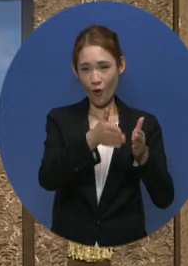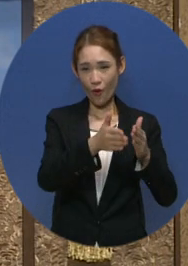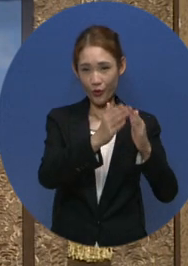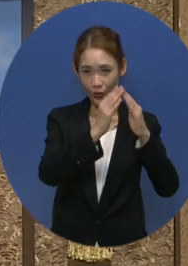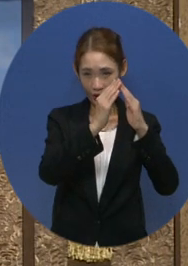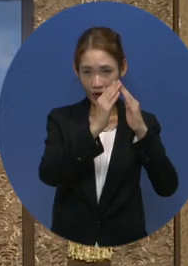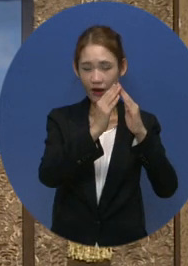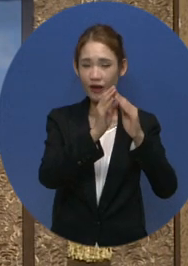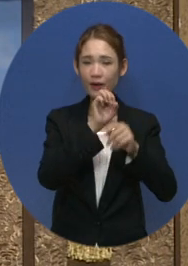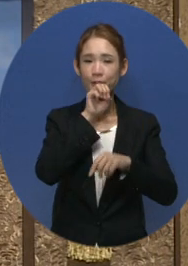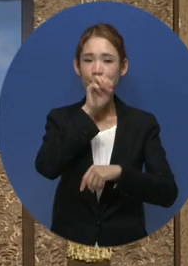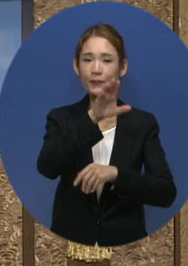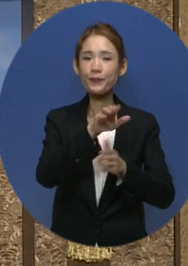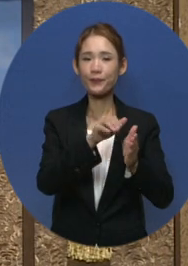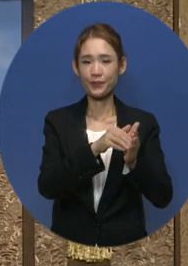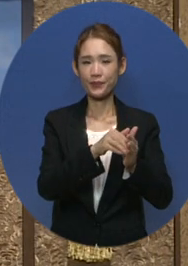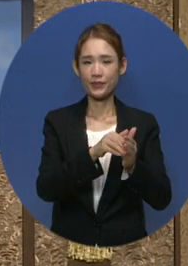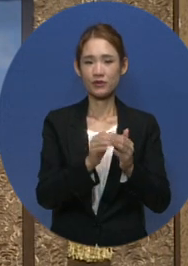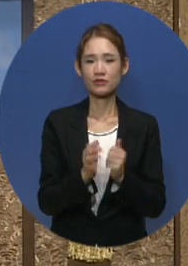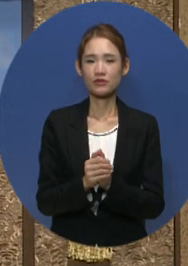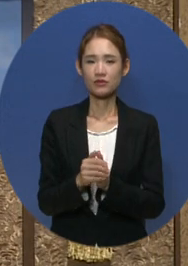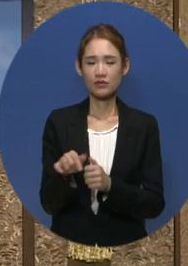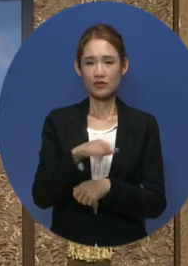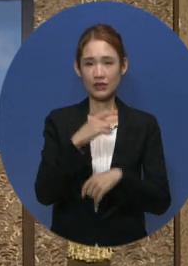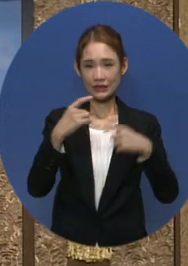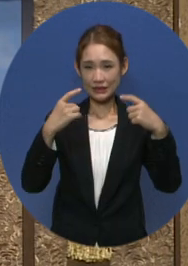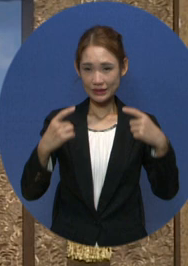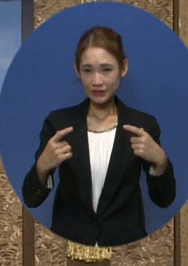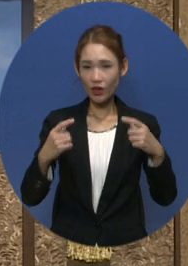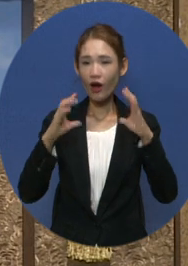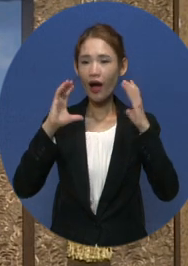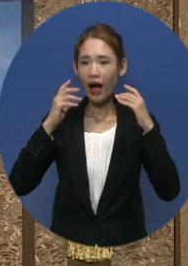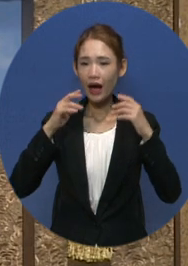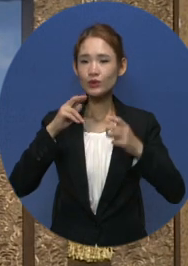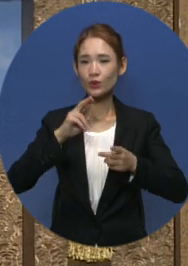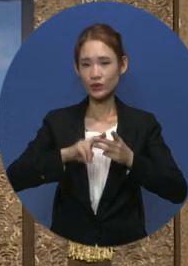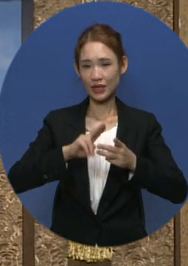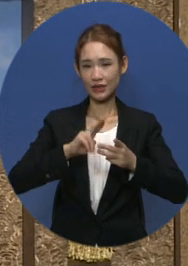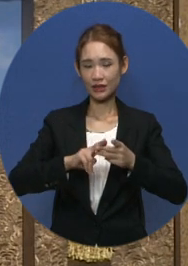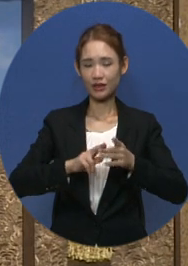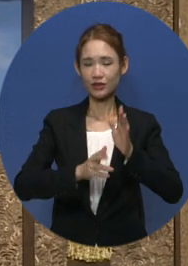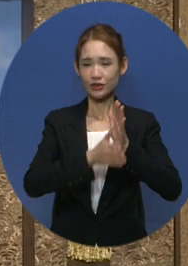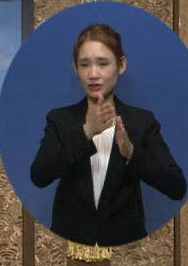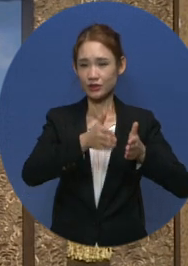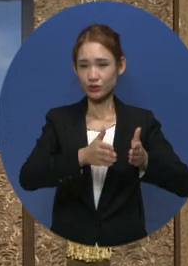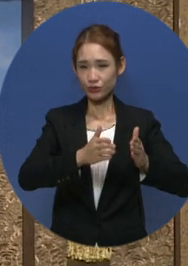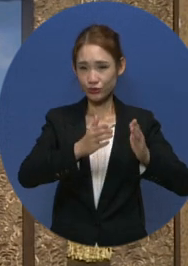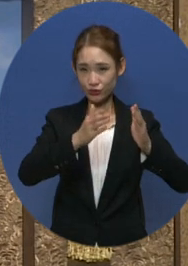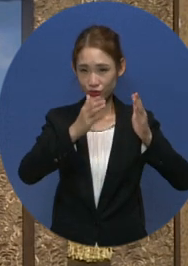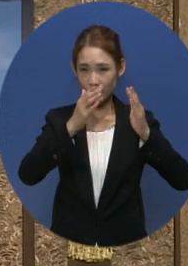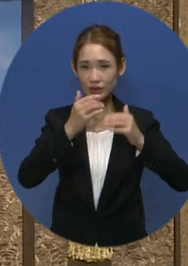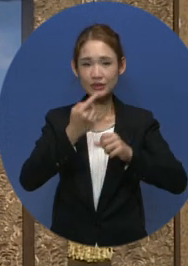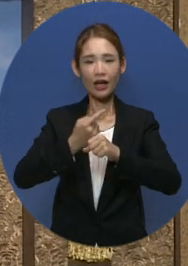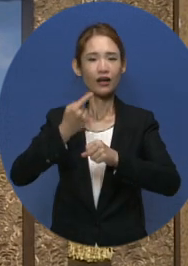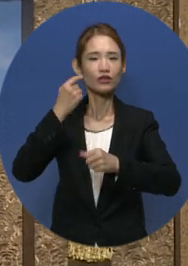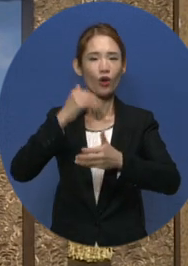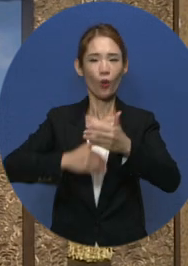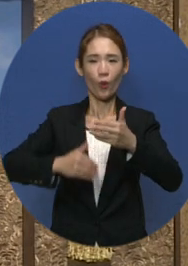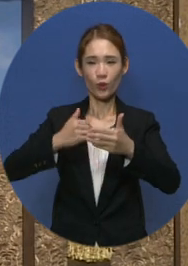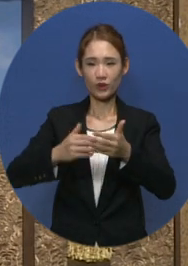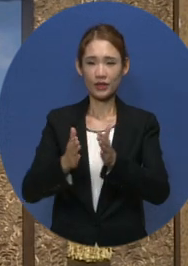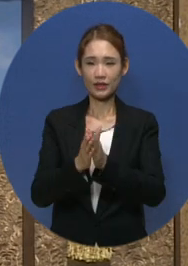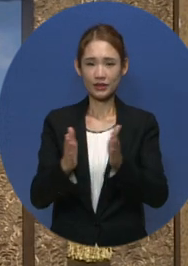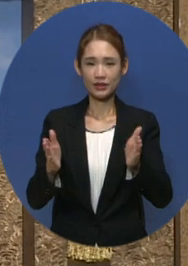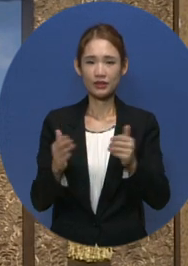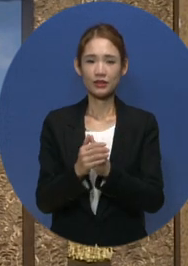저희는 이제 건물을 짓겠다. 예, 그래서 저희가 이제 지역아동센터를 지금 짓고 있는데 작년부터 공사를 시작해가지고 예. 이제 거의 준공이